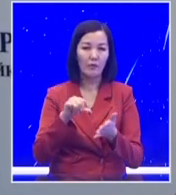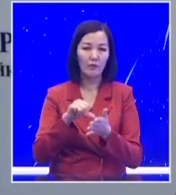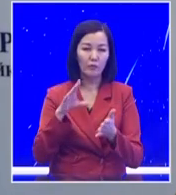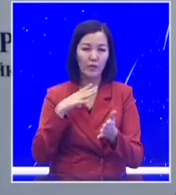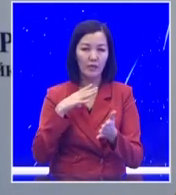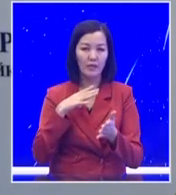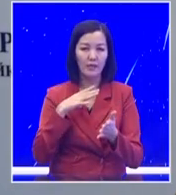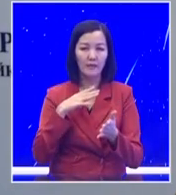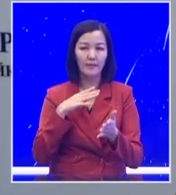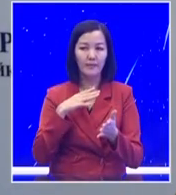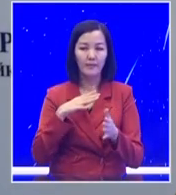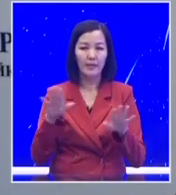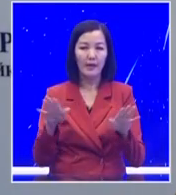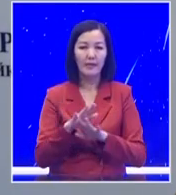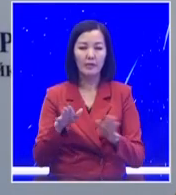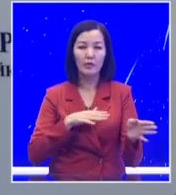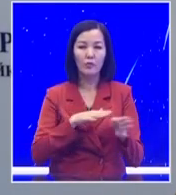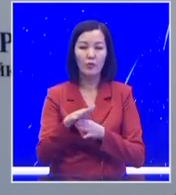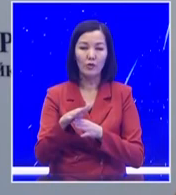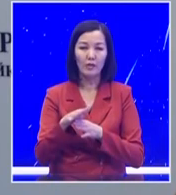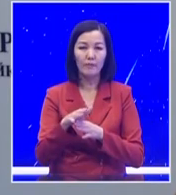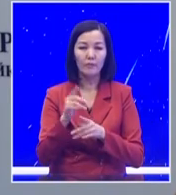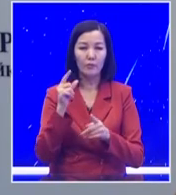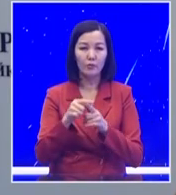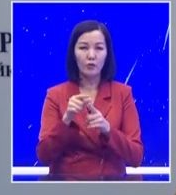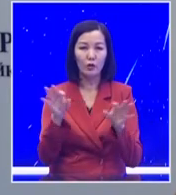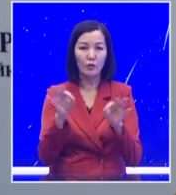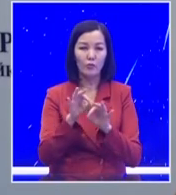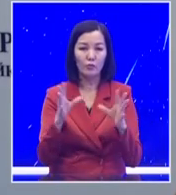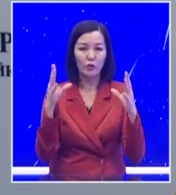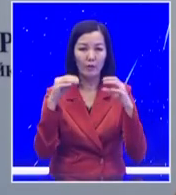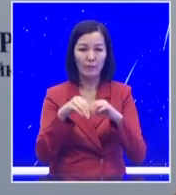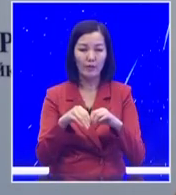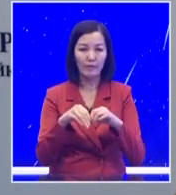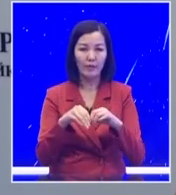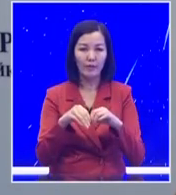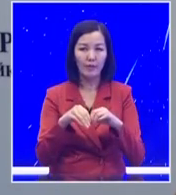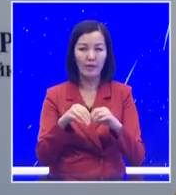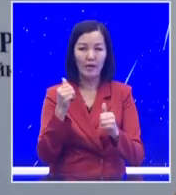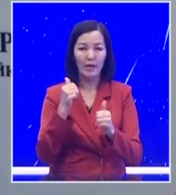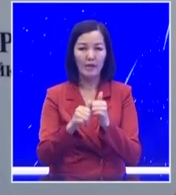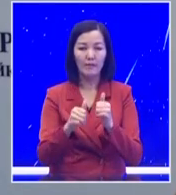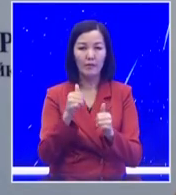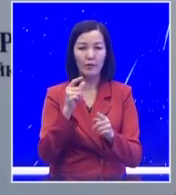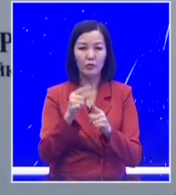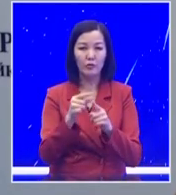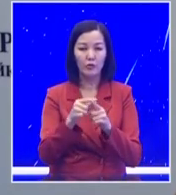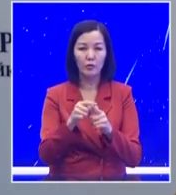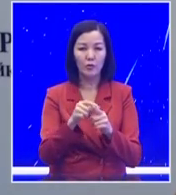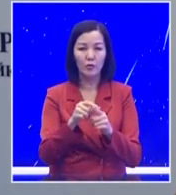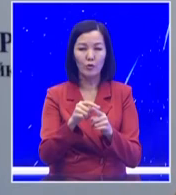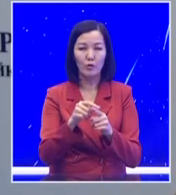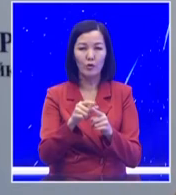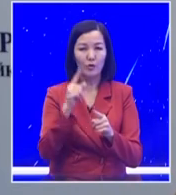орындап, Мұқағали ағамыздың жазылған сөздеріне жаңағы қанық болып, әрбір жазылған сөздерінен өзімізге бір тәрбие алдық